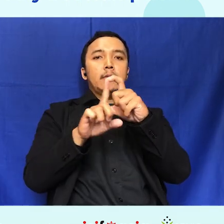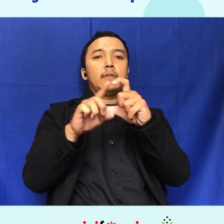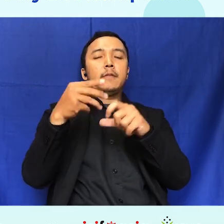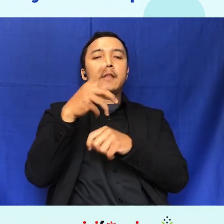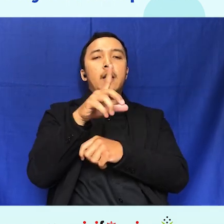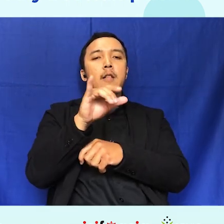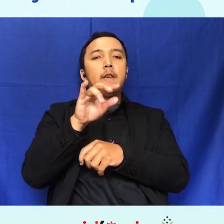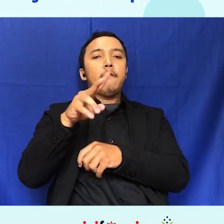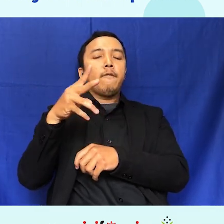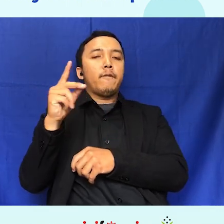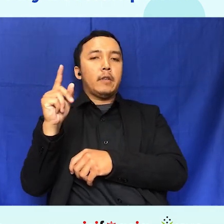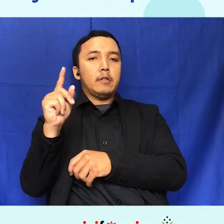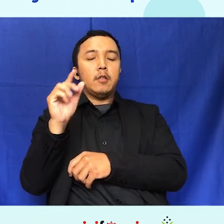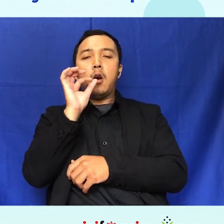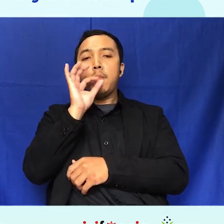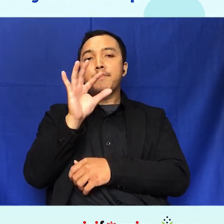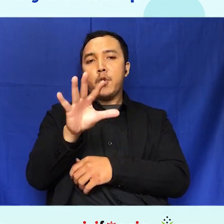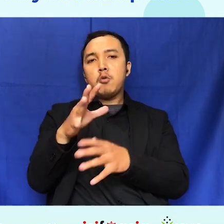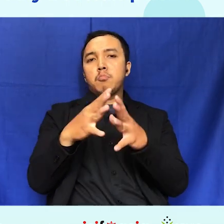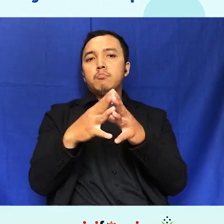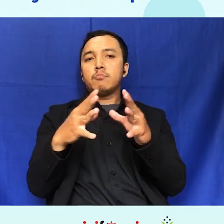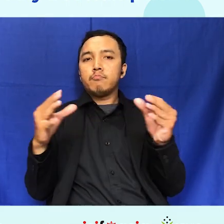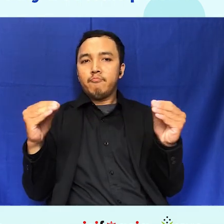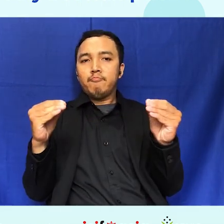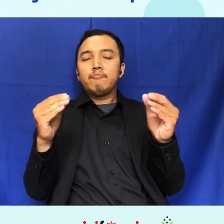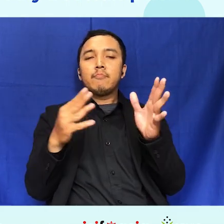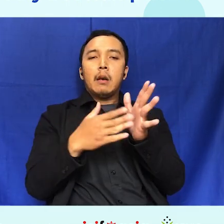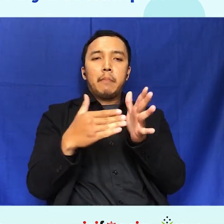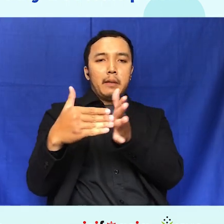deliver, menyampaikan solusi permasalahan.